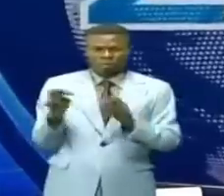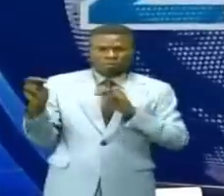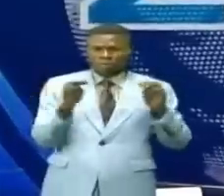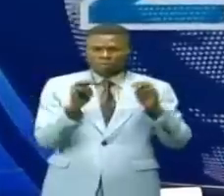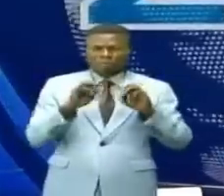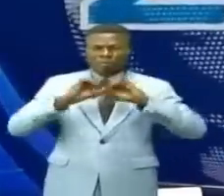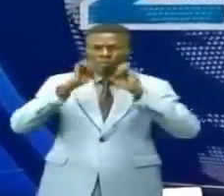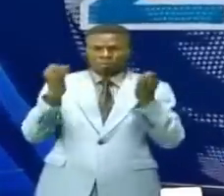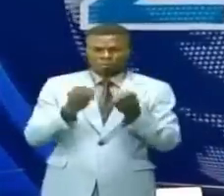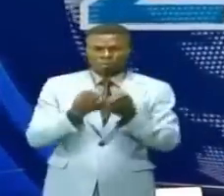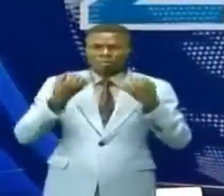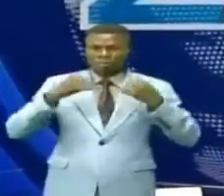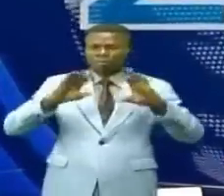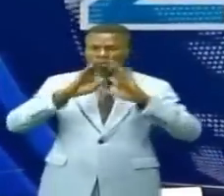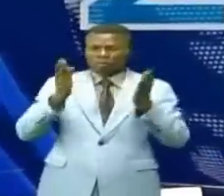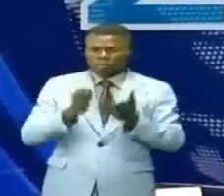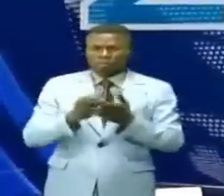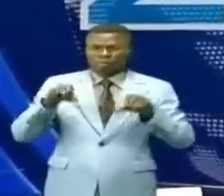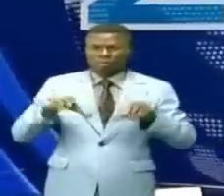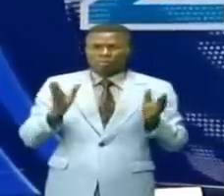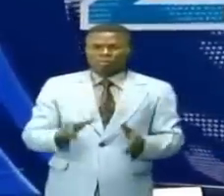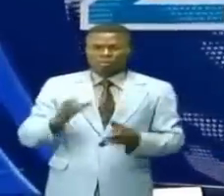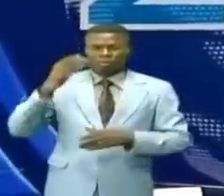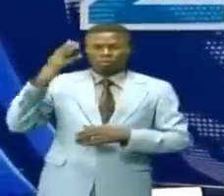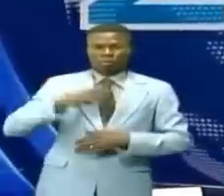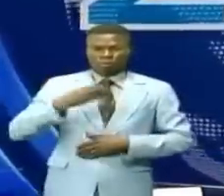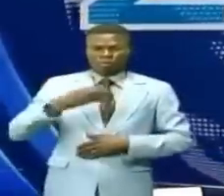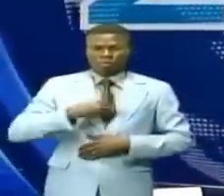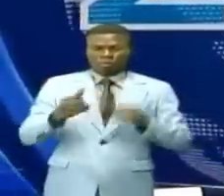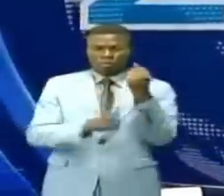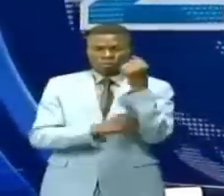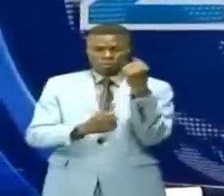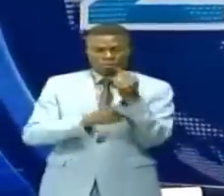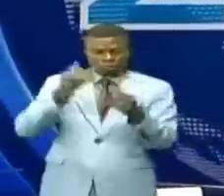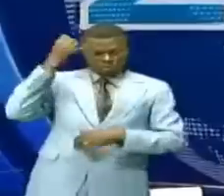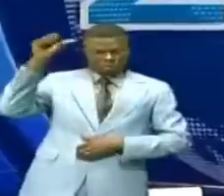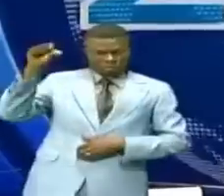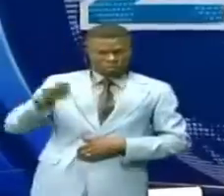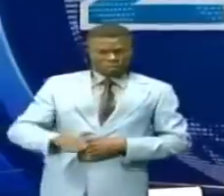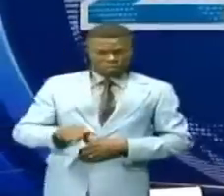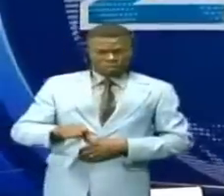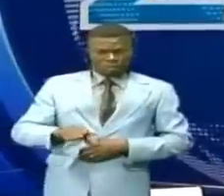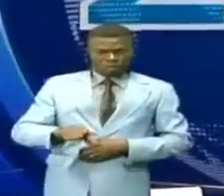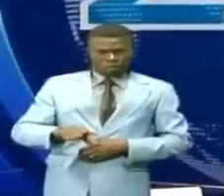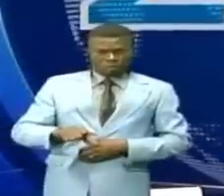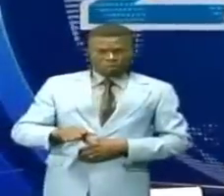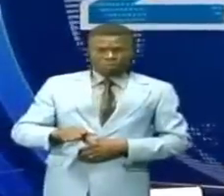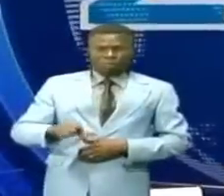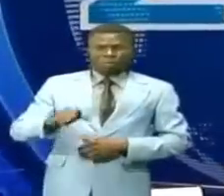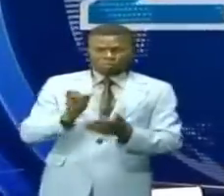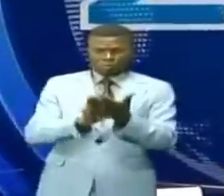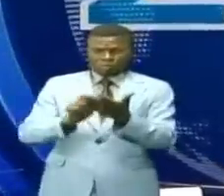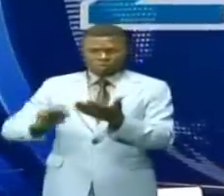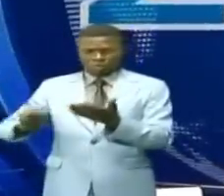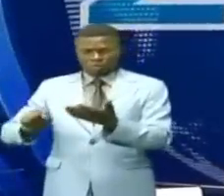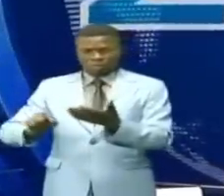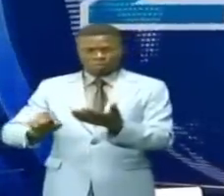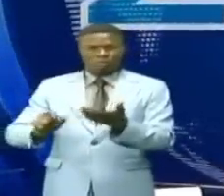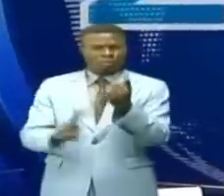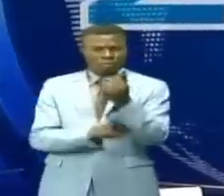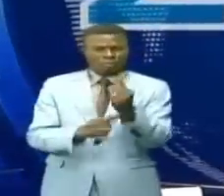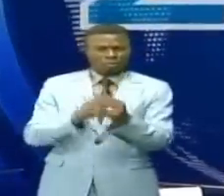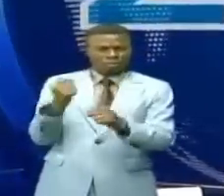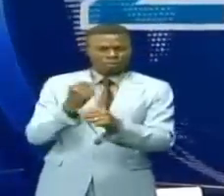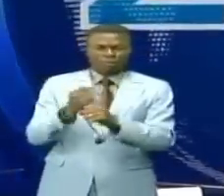informe l'opinion tant nationale qu'internationale qu'une personne mal intentionnée se livre au racketage de tout en